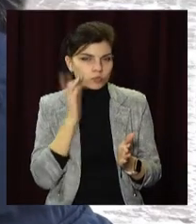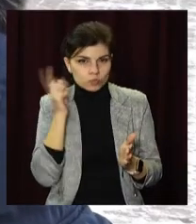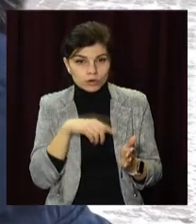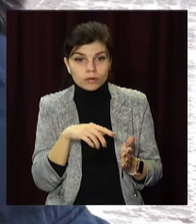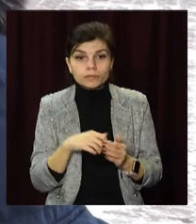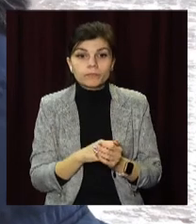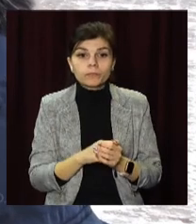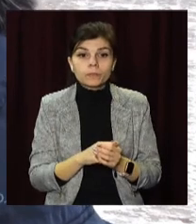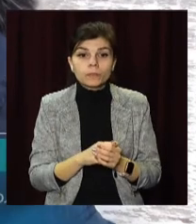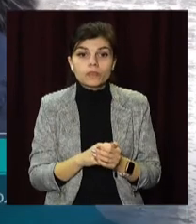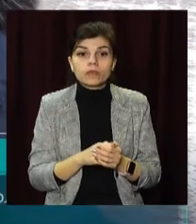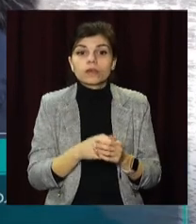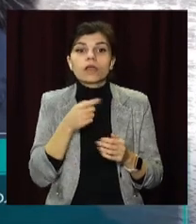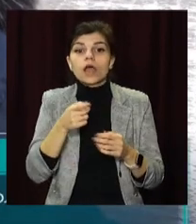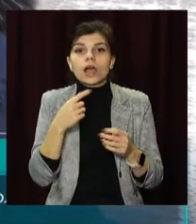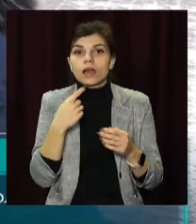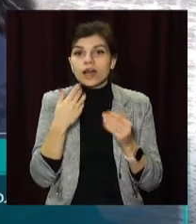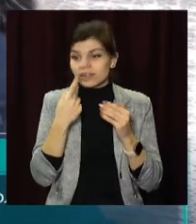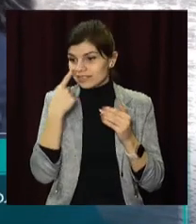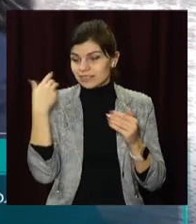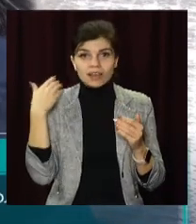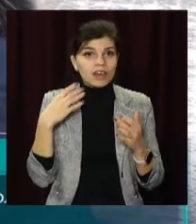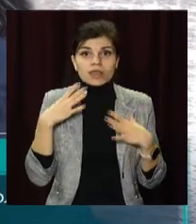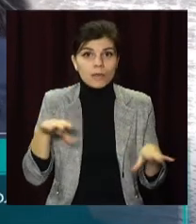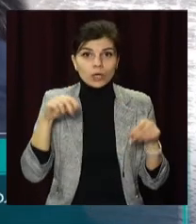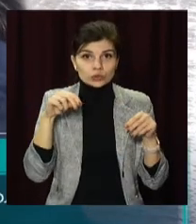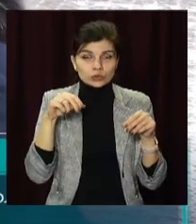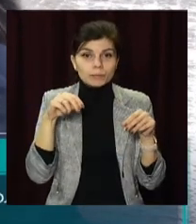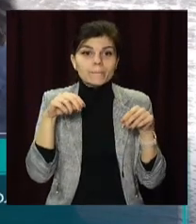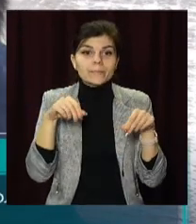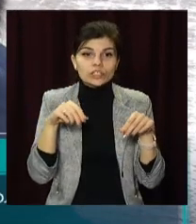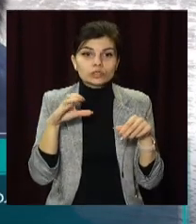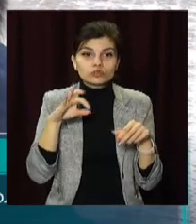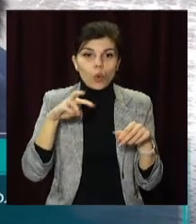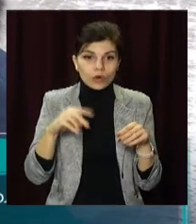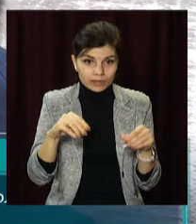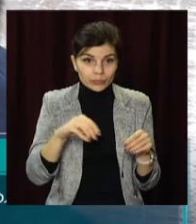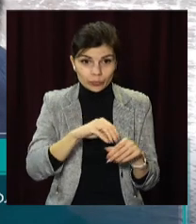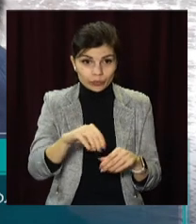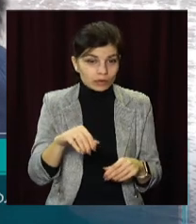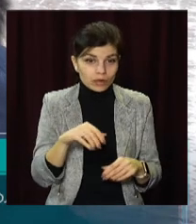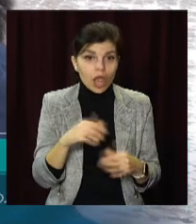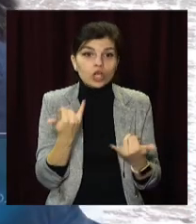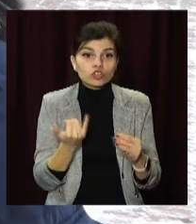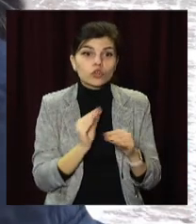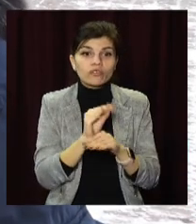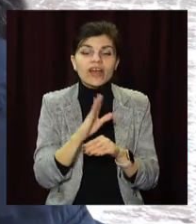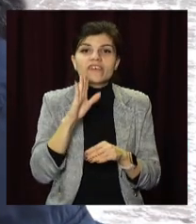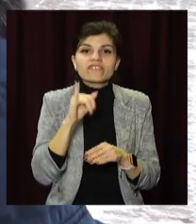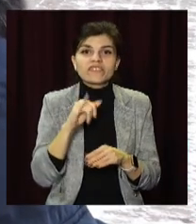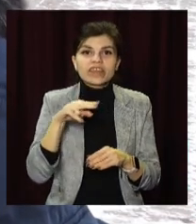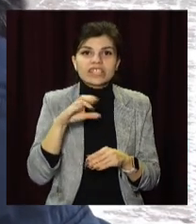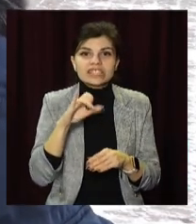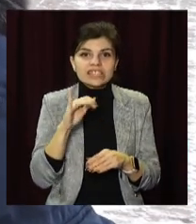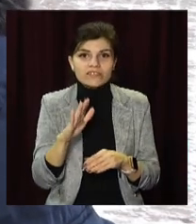від практики посипки саме піщано-сольової сумішу, в яку входить пісок. Тепер ми додаємо відсів. Він є